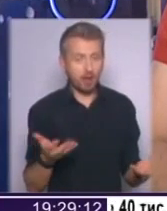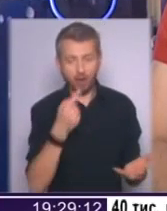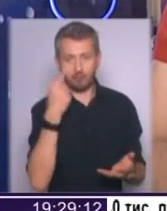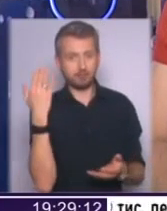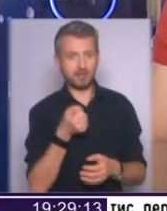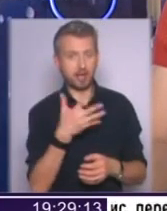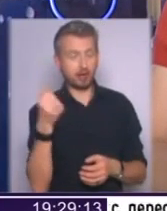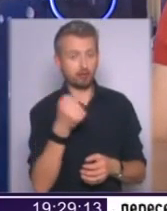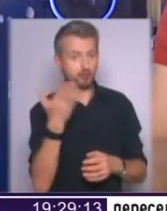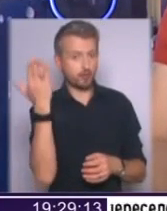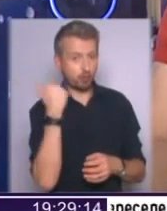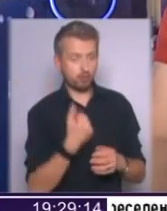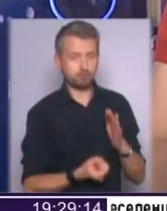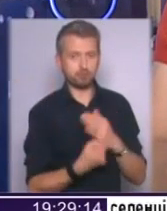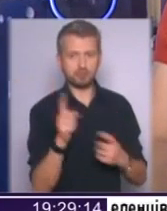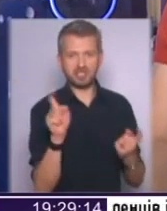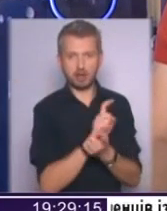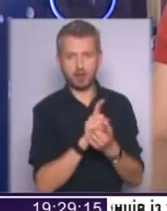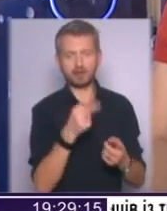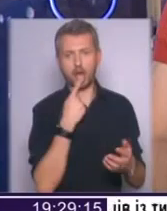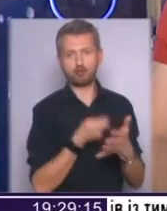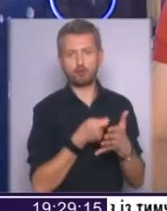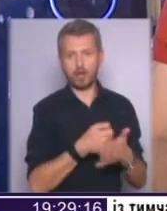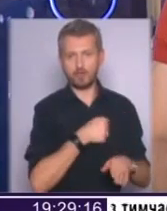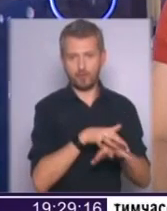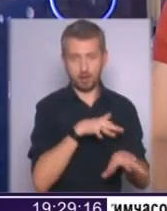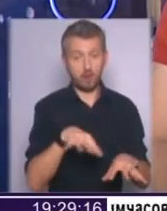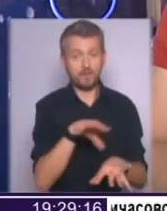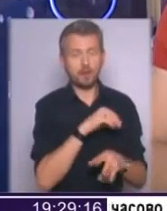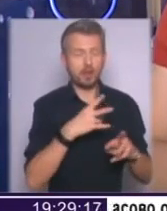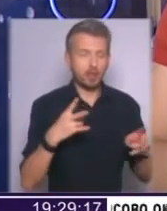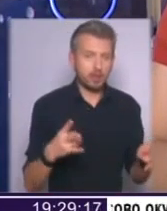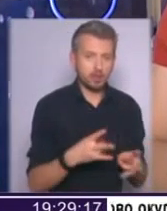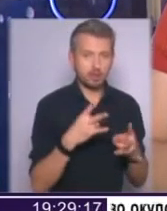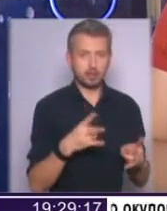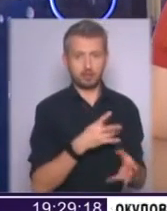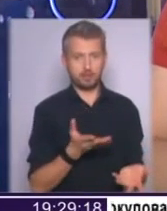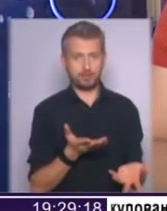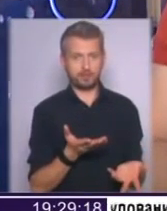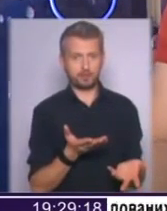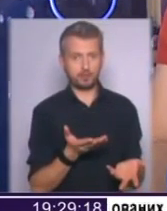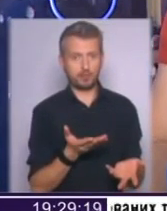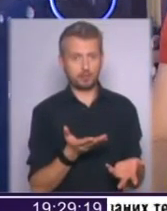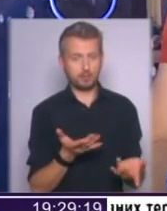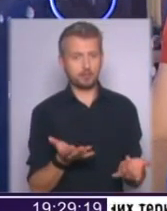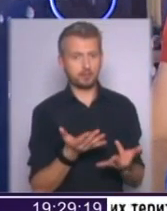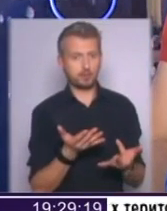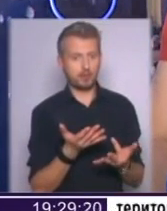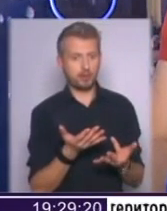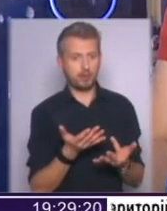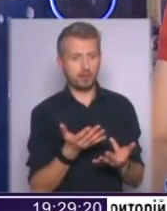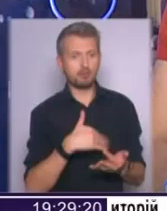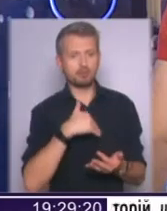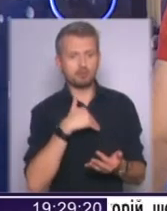армії. Тобто, всі ці речі продовжують залишатися, незважаючи на те, що нібито вже досить вважати, що